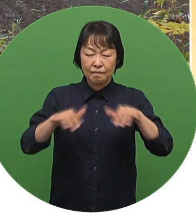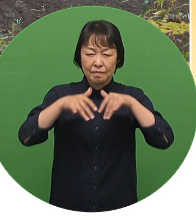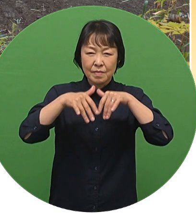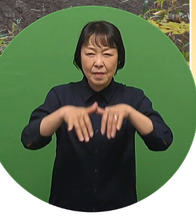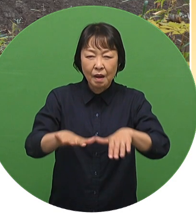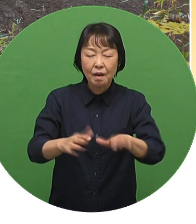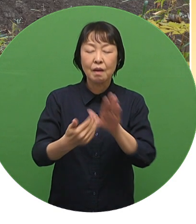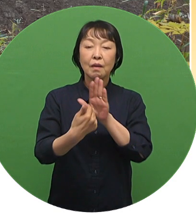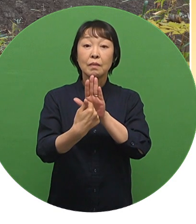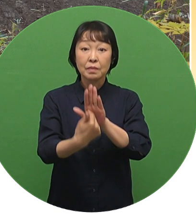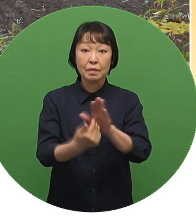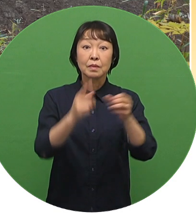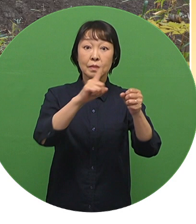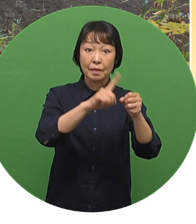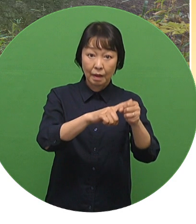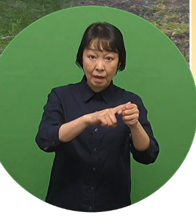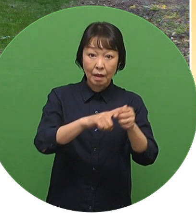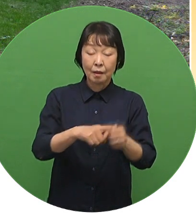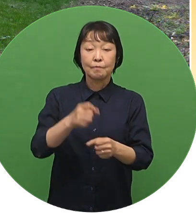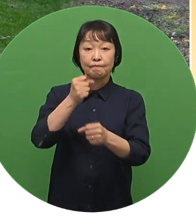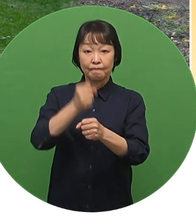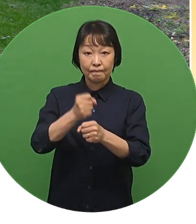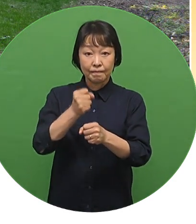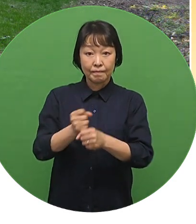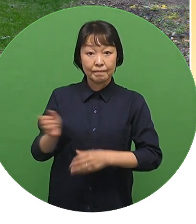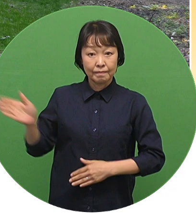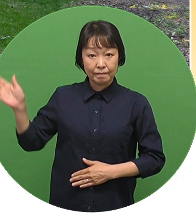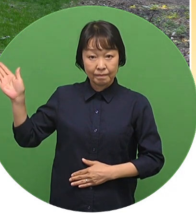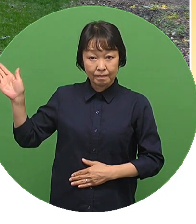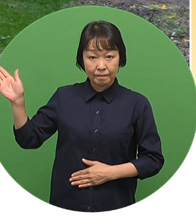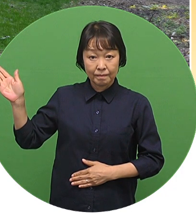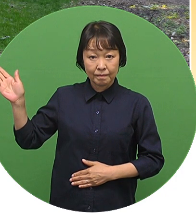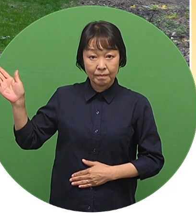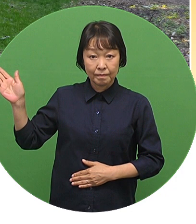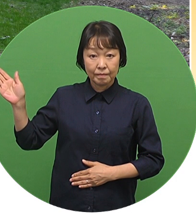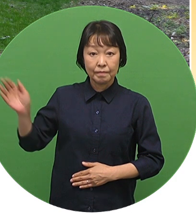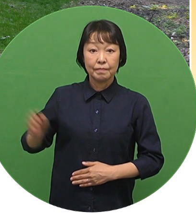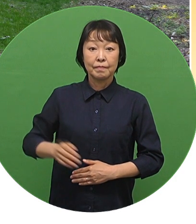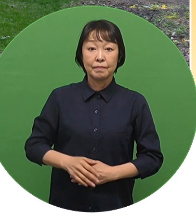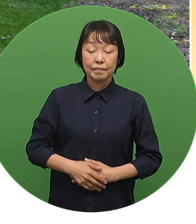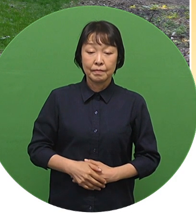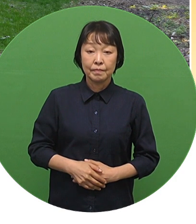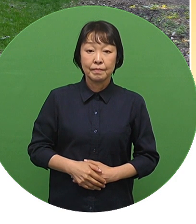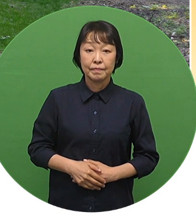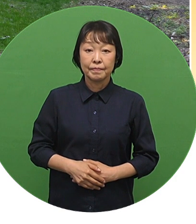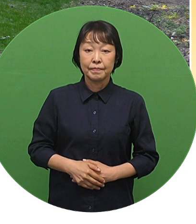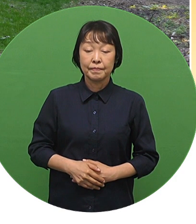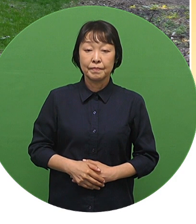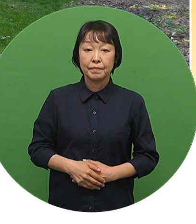第19号による被害を受けて整備された砂防堰堤が完成しました。